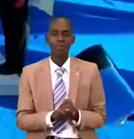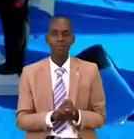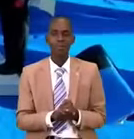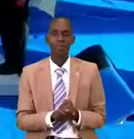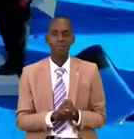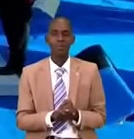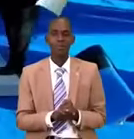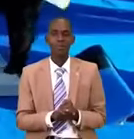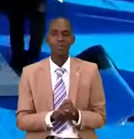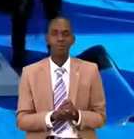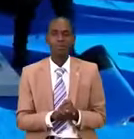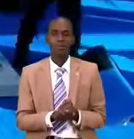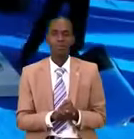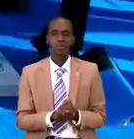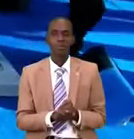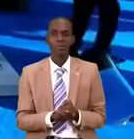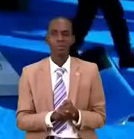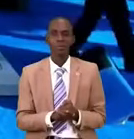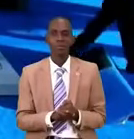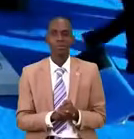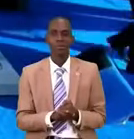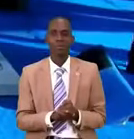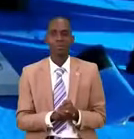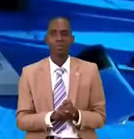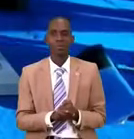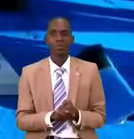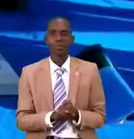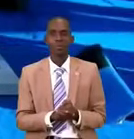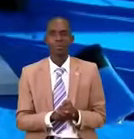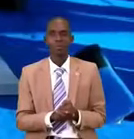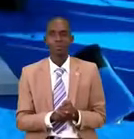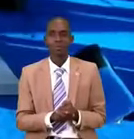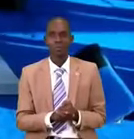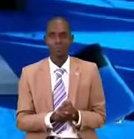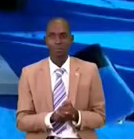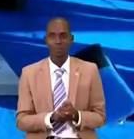que Dieu vous bénisse merci